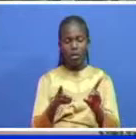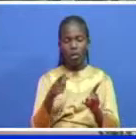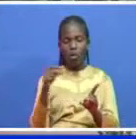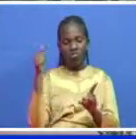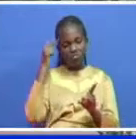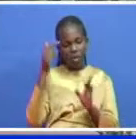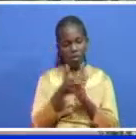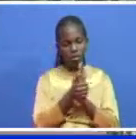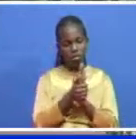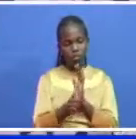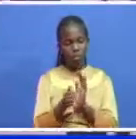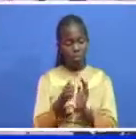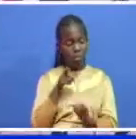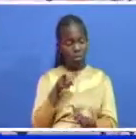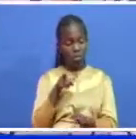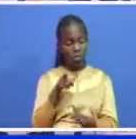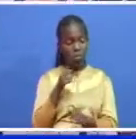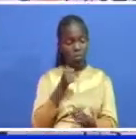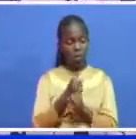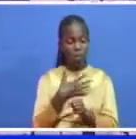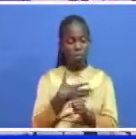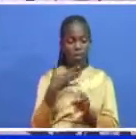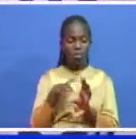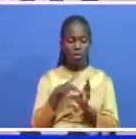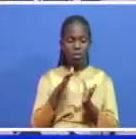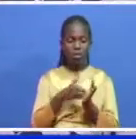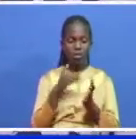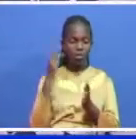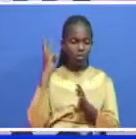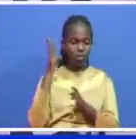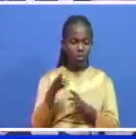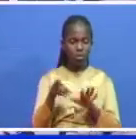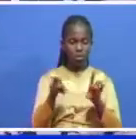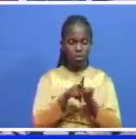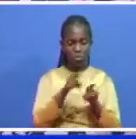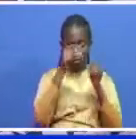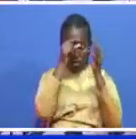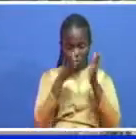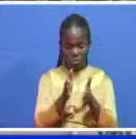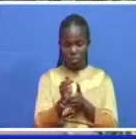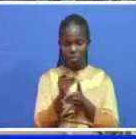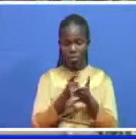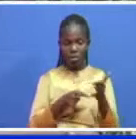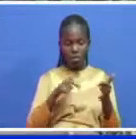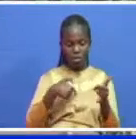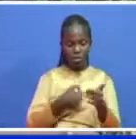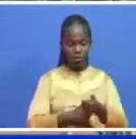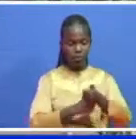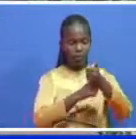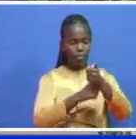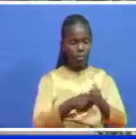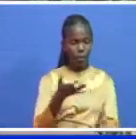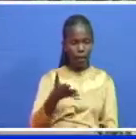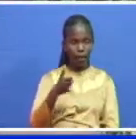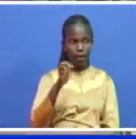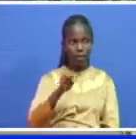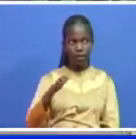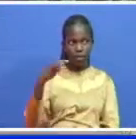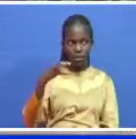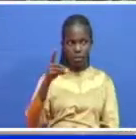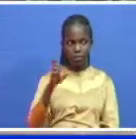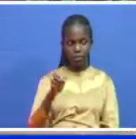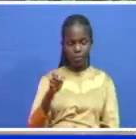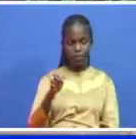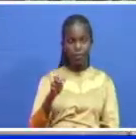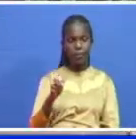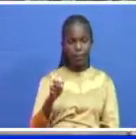weolangu ita mwete mazakuno su. Na hindi. Wabinya ndeti itiwa mkuli ya tukwate ya nabaja ni vei ECD itiwa. Mwajimula raja